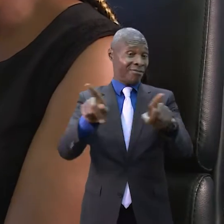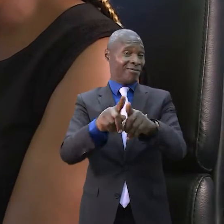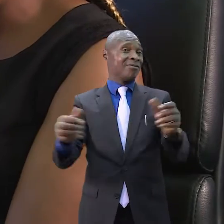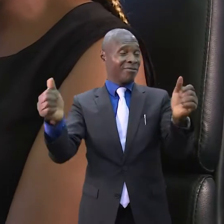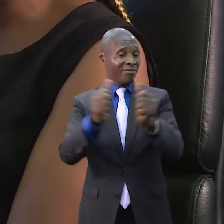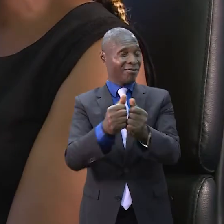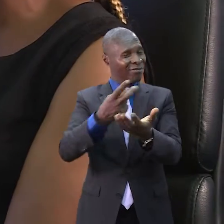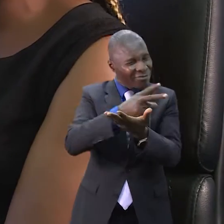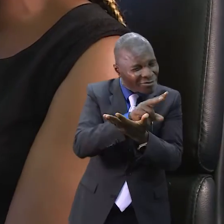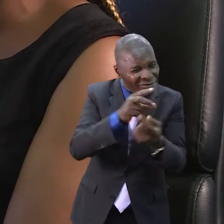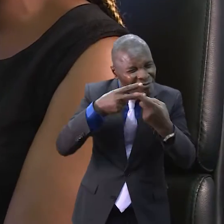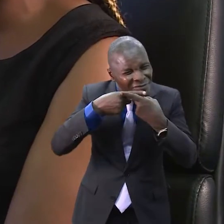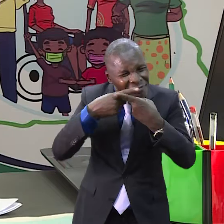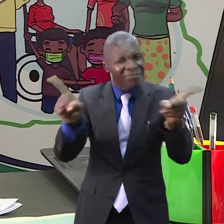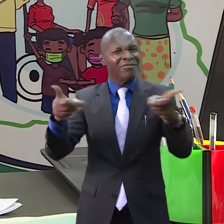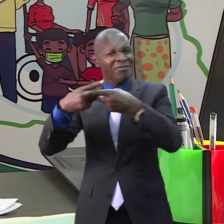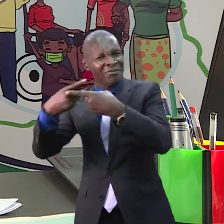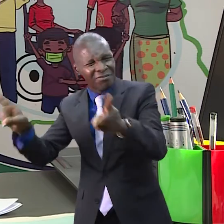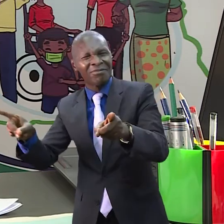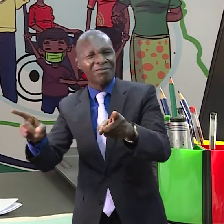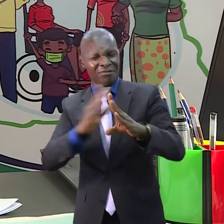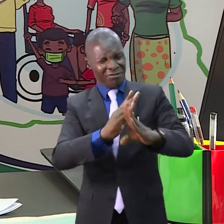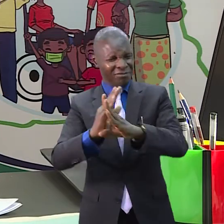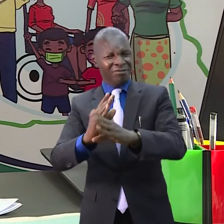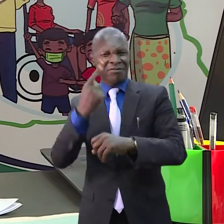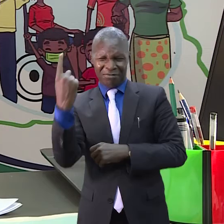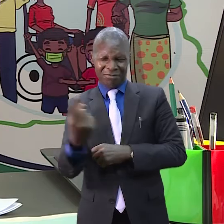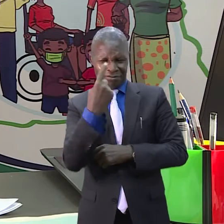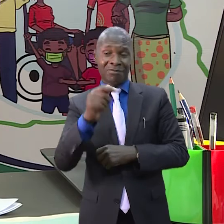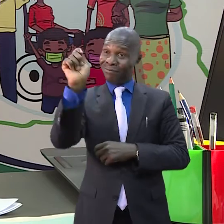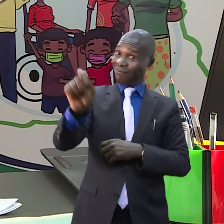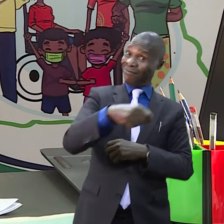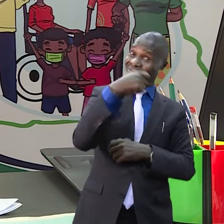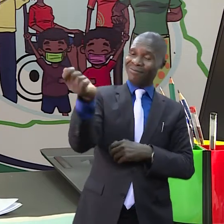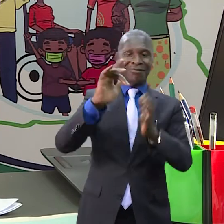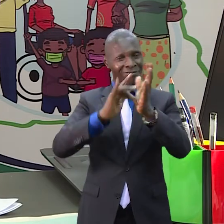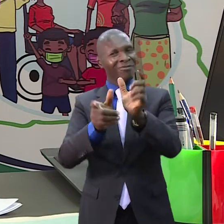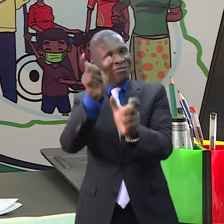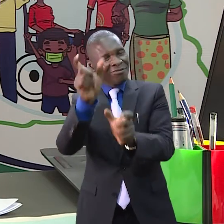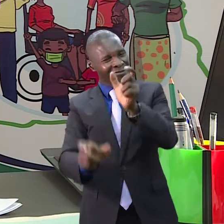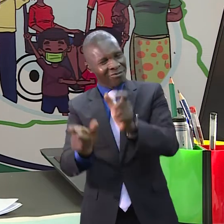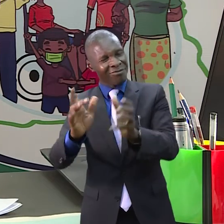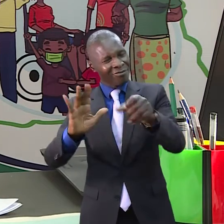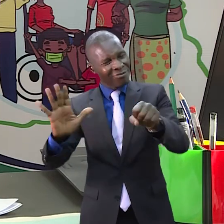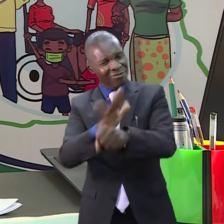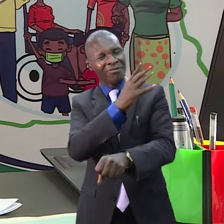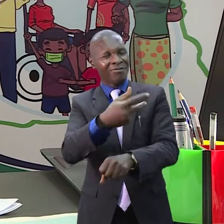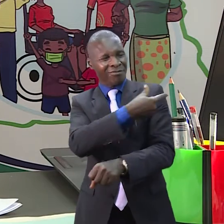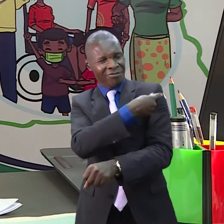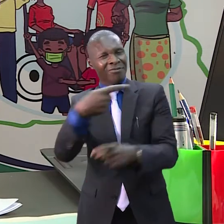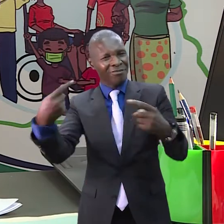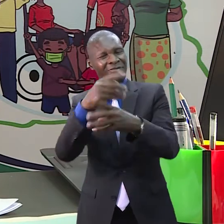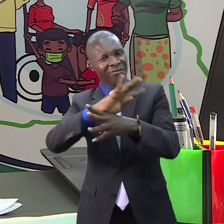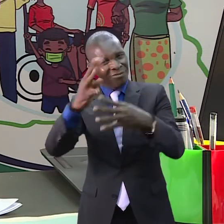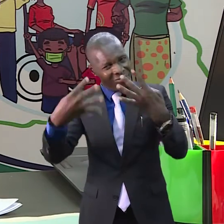les variants, le vaccin protège-t-il toujours? Bien sûr, toute personne complètement vaccinée contre le Covid-19,